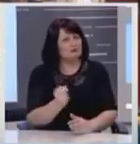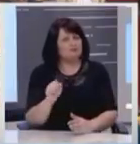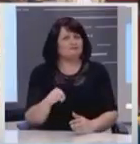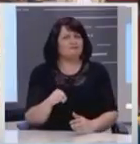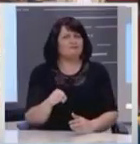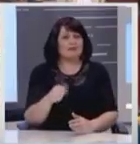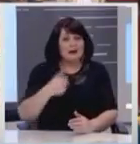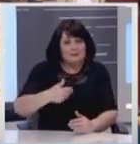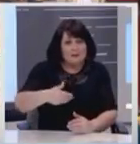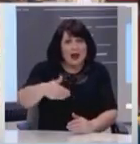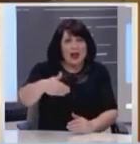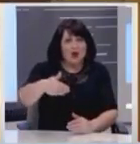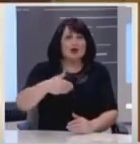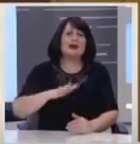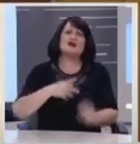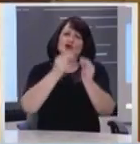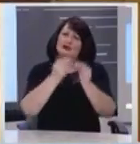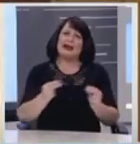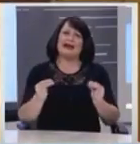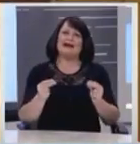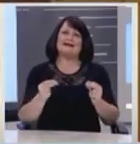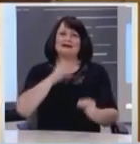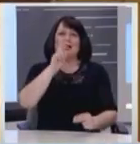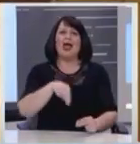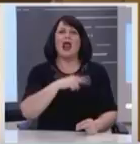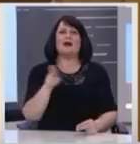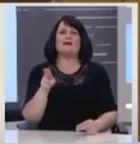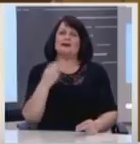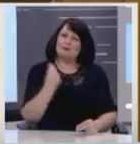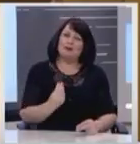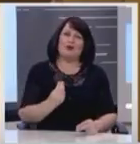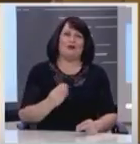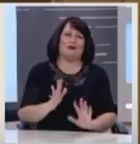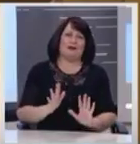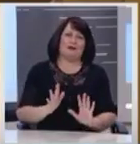η προοπτική για λύση στην Ελβετία θα ήταν πολύ καλύτερη.